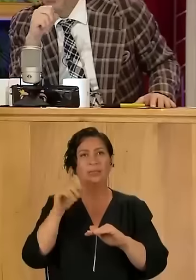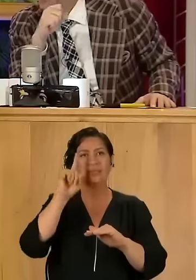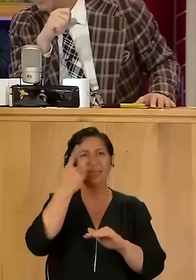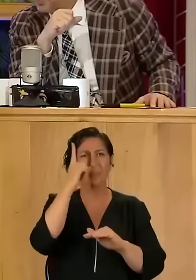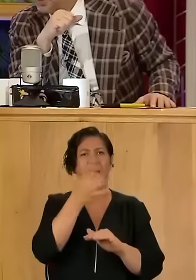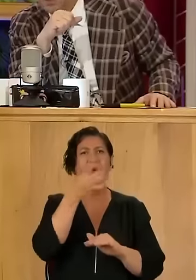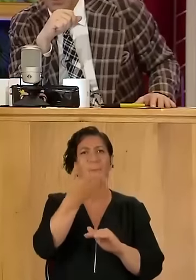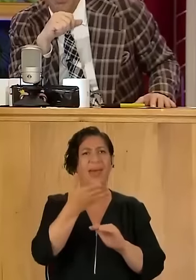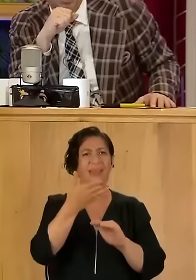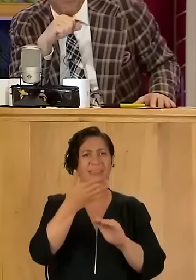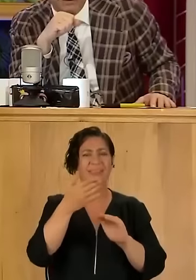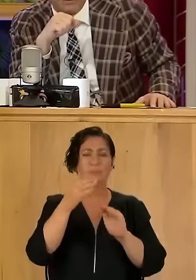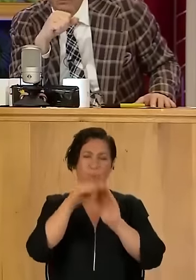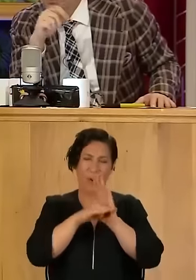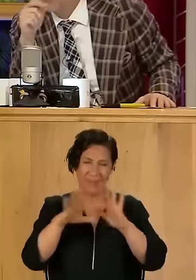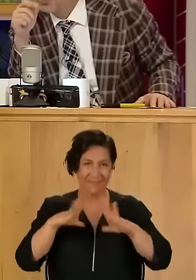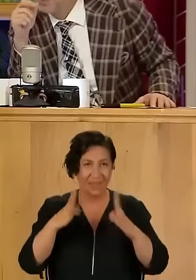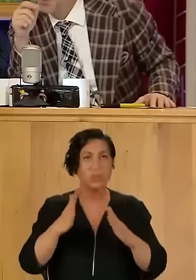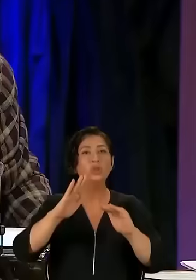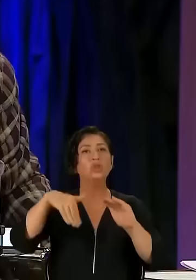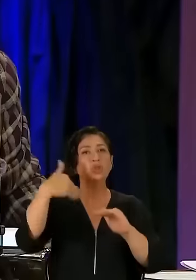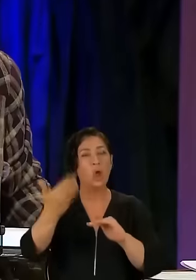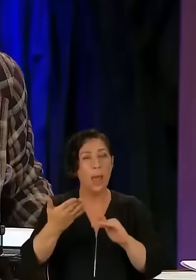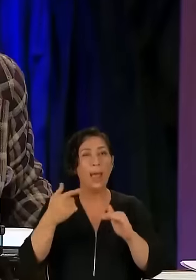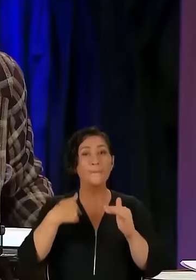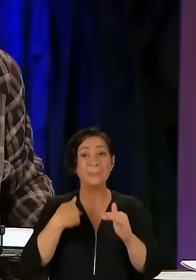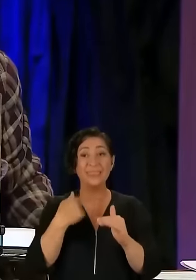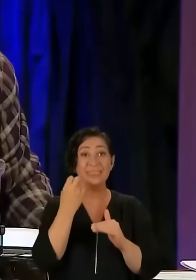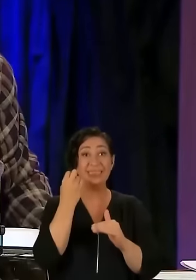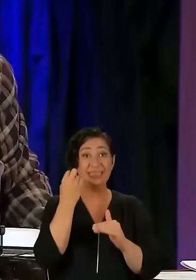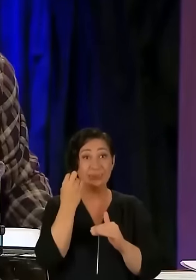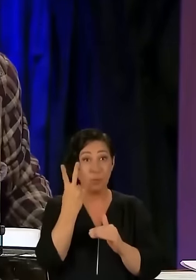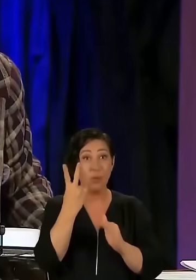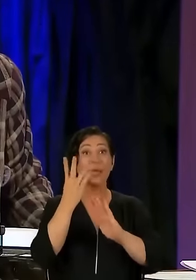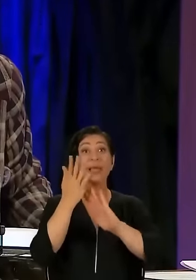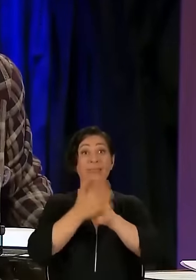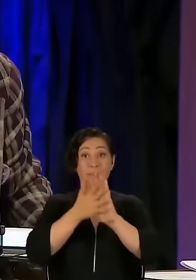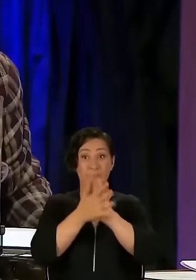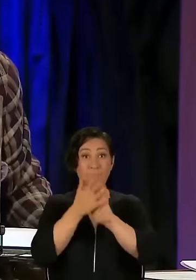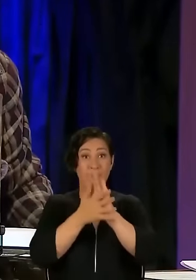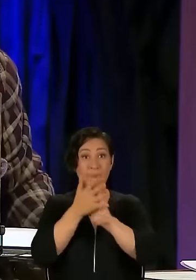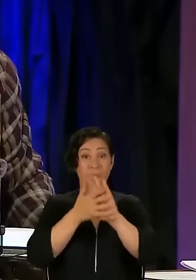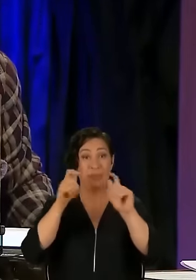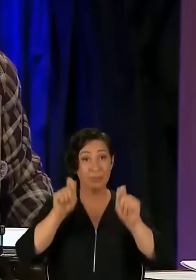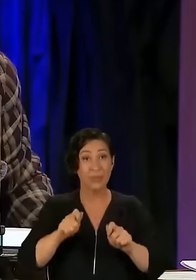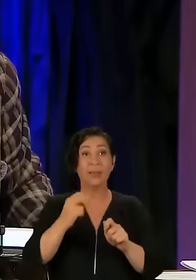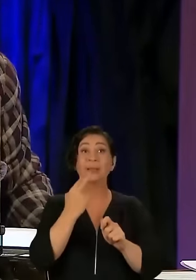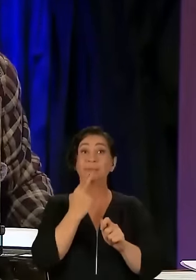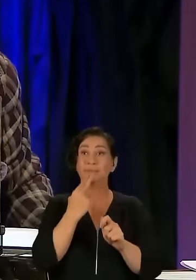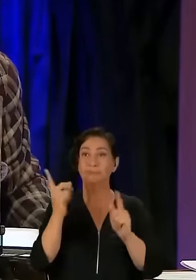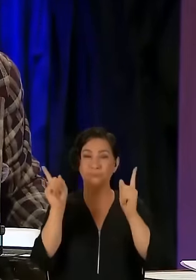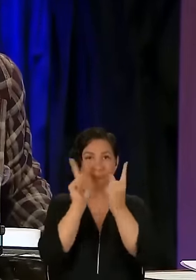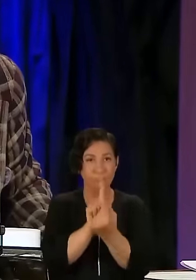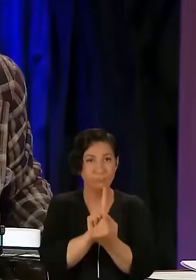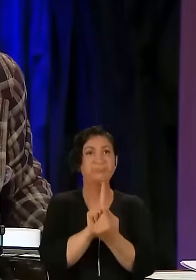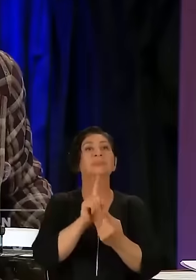sadece bir haber programında bu vardı. Daha sonra biz iki işaret dilinde tercüme edecek hanımla